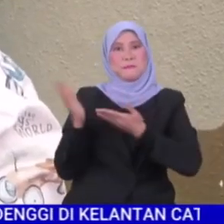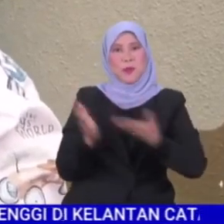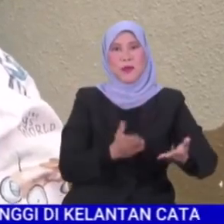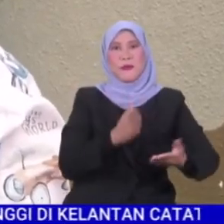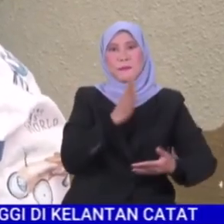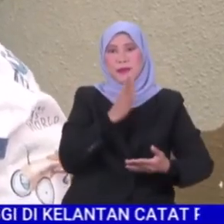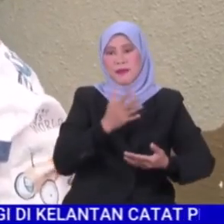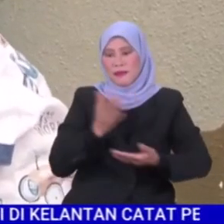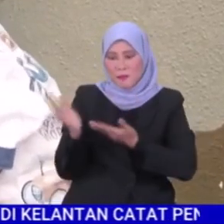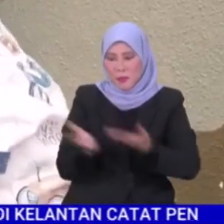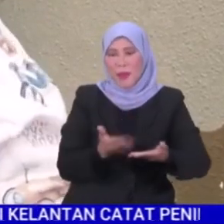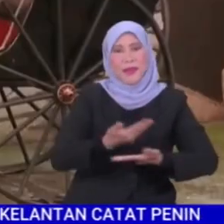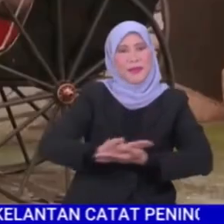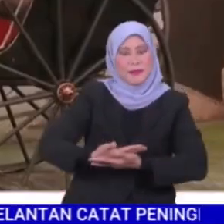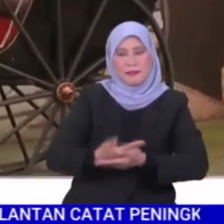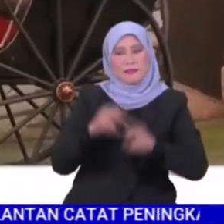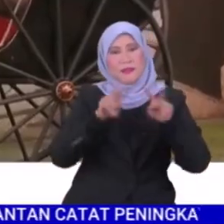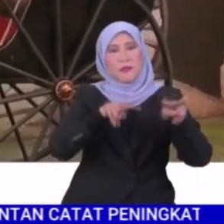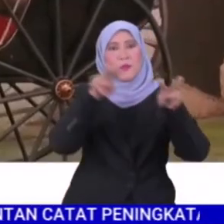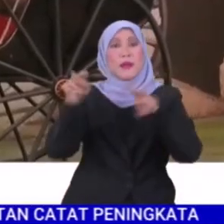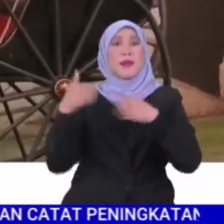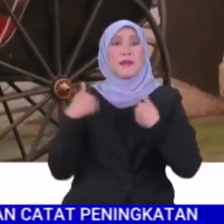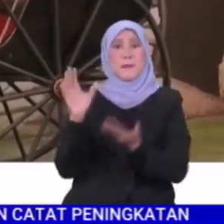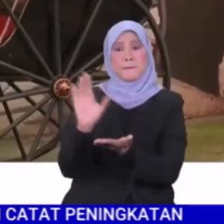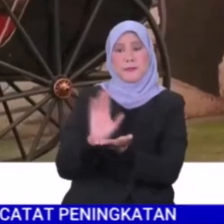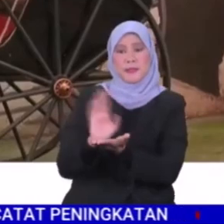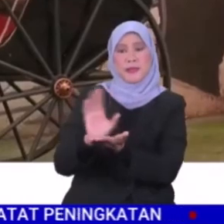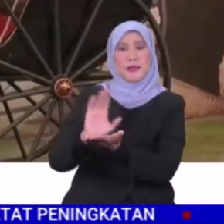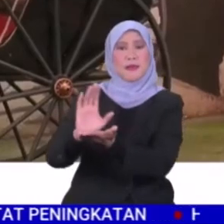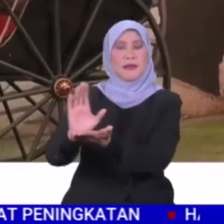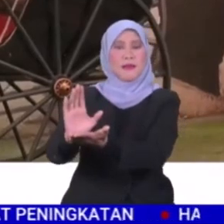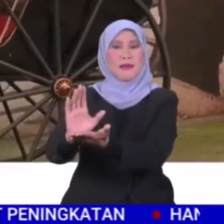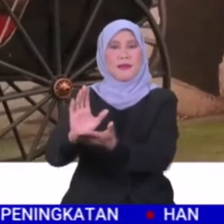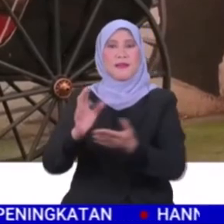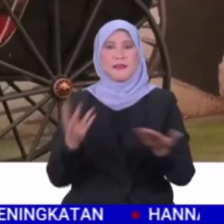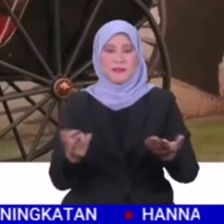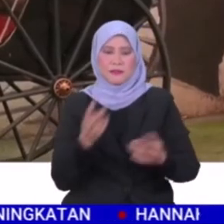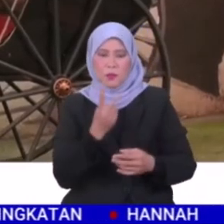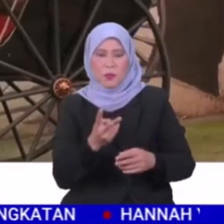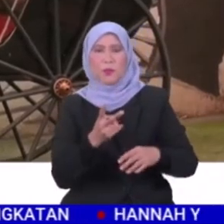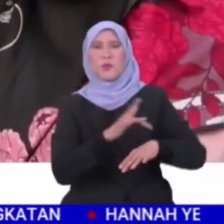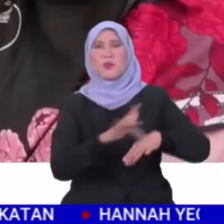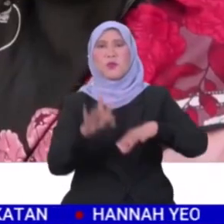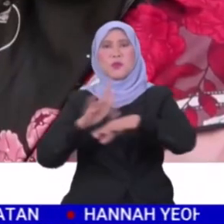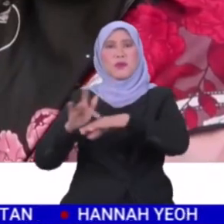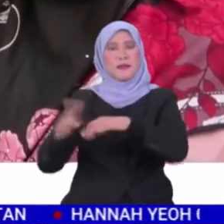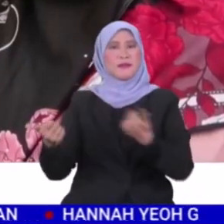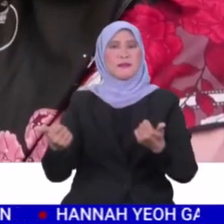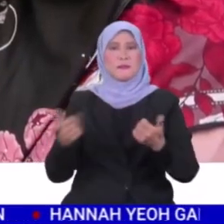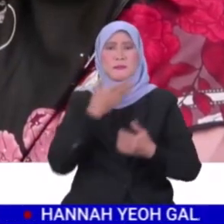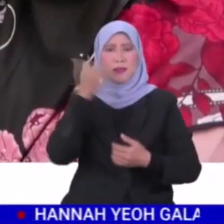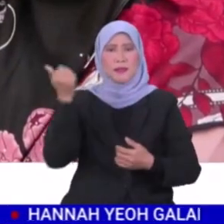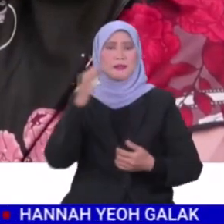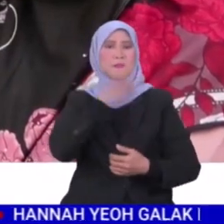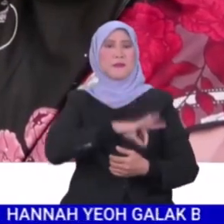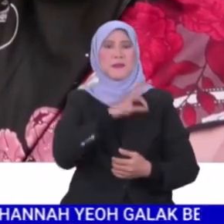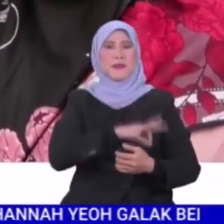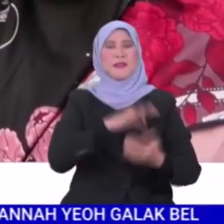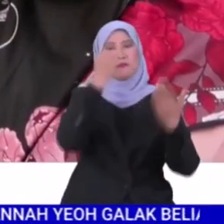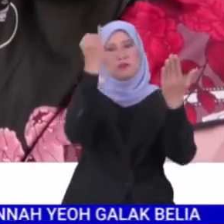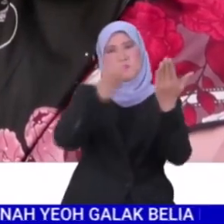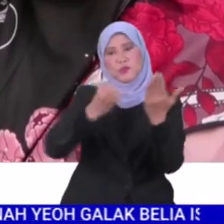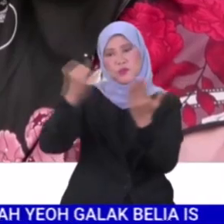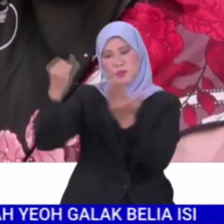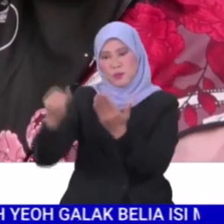jalan-jalan je. Tiba-tiba nampak pula beca kat depan tu. Daripada tinggal kosong macam ni kan, so better kita manfaatkan kita